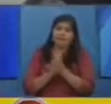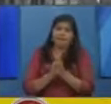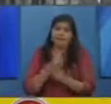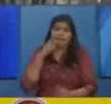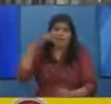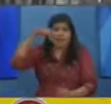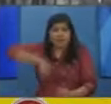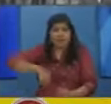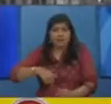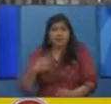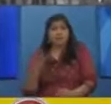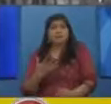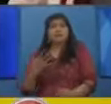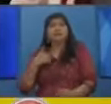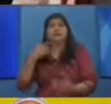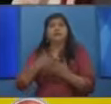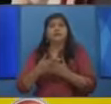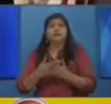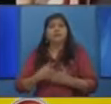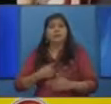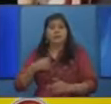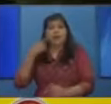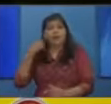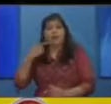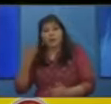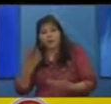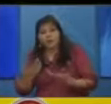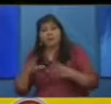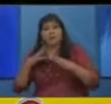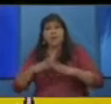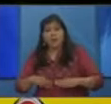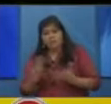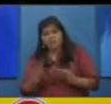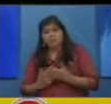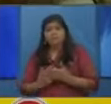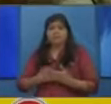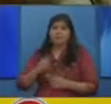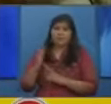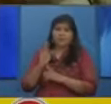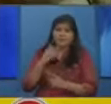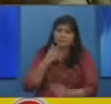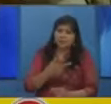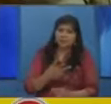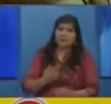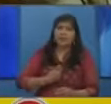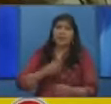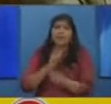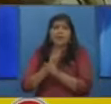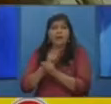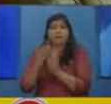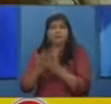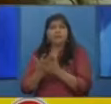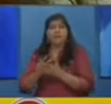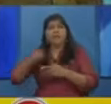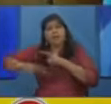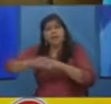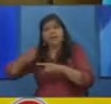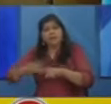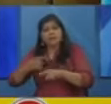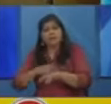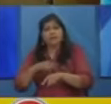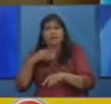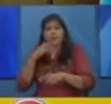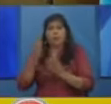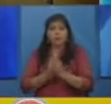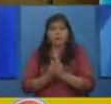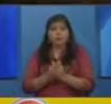आज हमें अपनी वाणी, अपने व्यवहार, अपने कर्म से हर पल उन सब